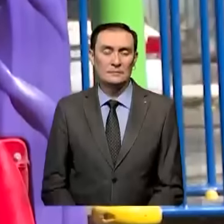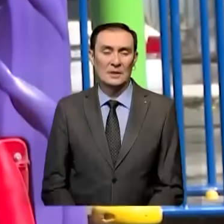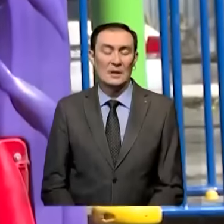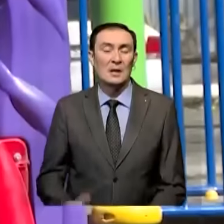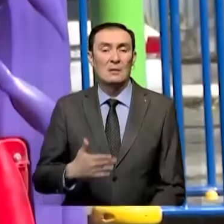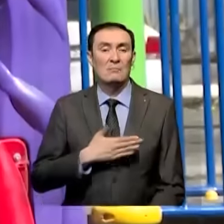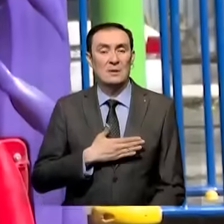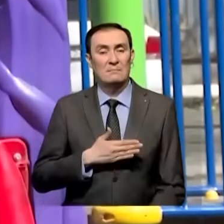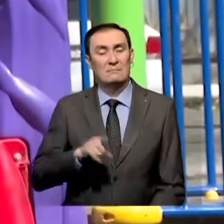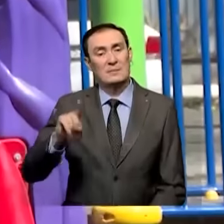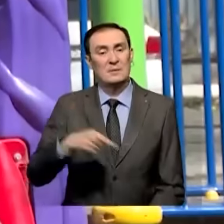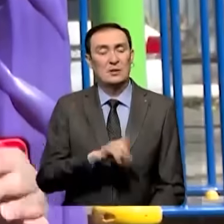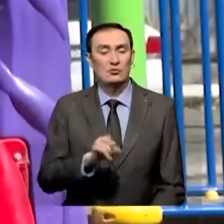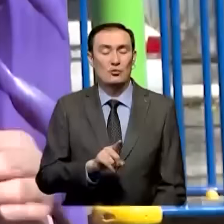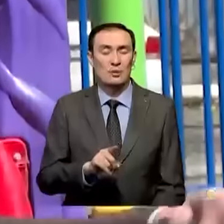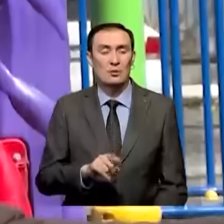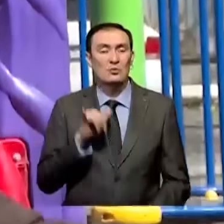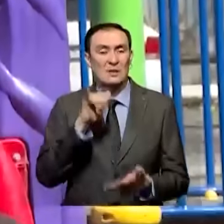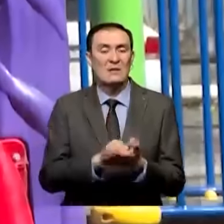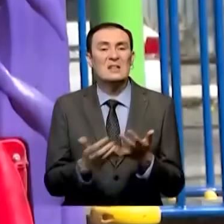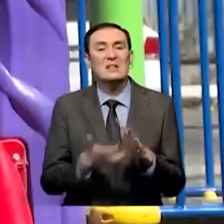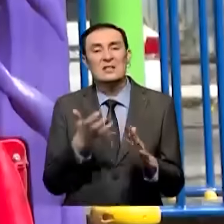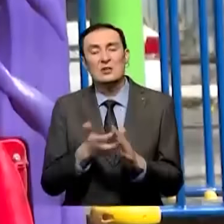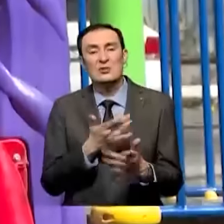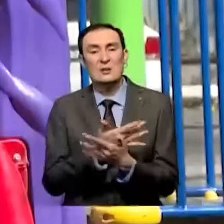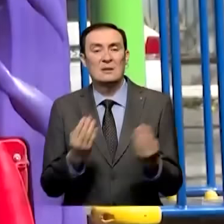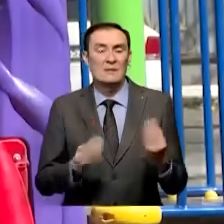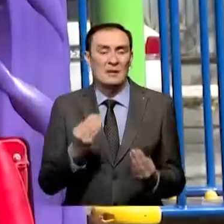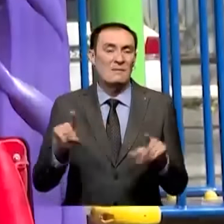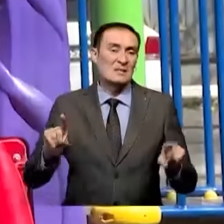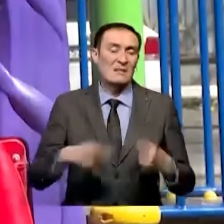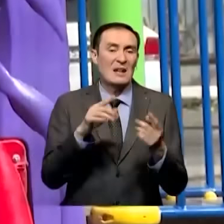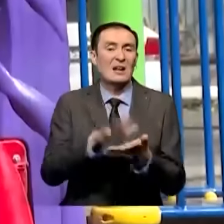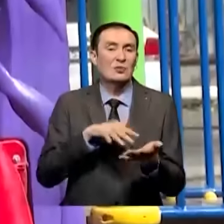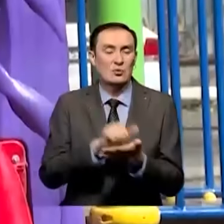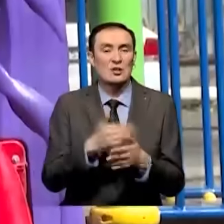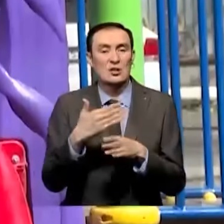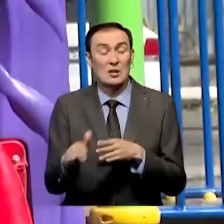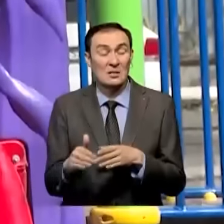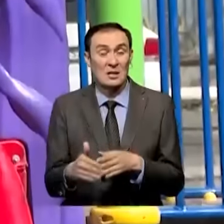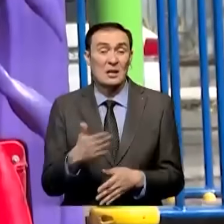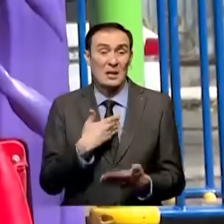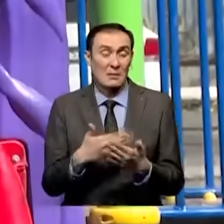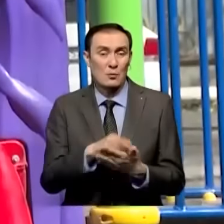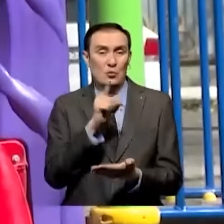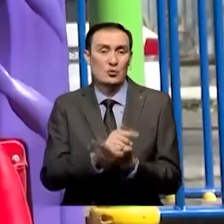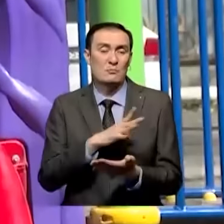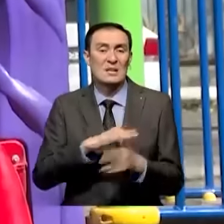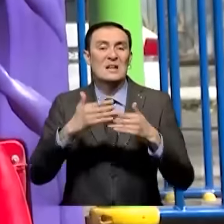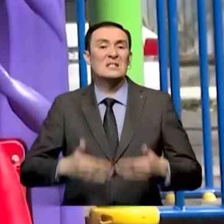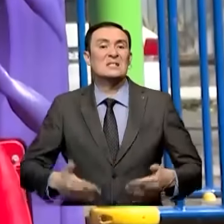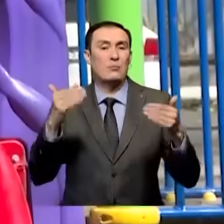Мы дали им предписание, чтобы установили недостающие элементы, восстановили разрушенные части. Здесь, например, должен быть